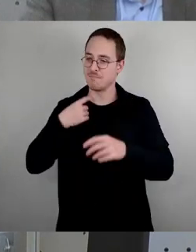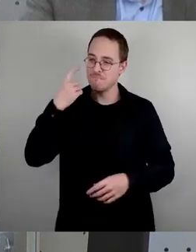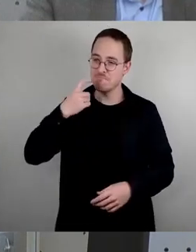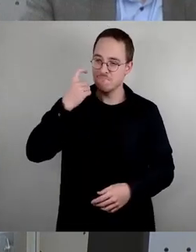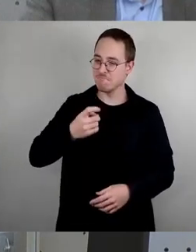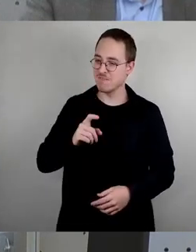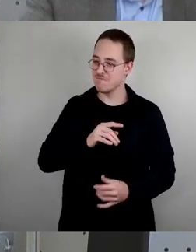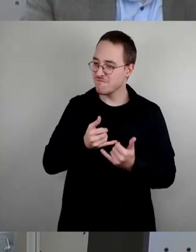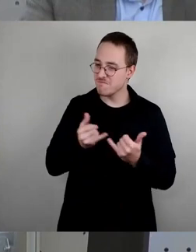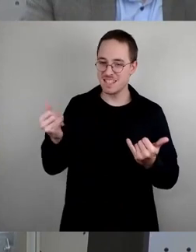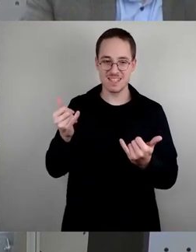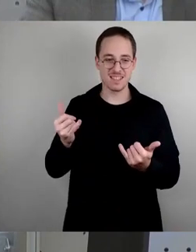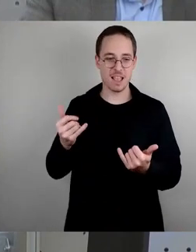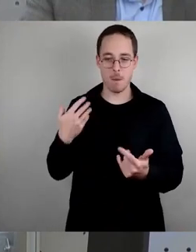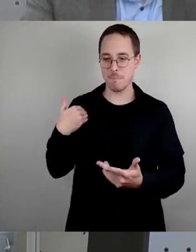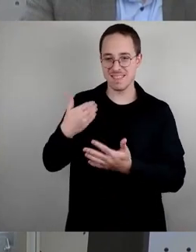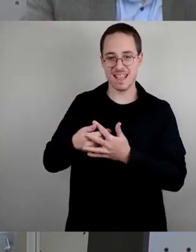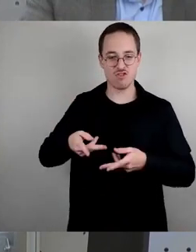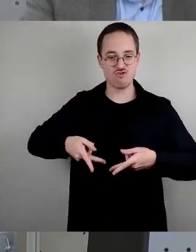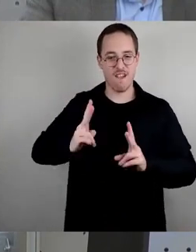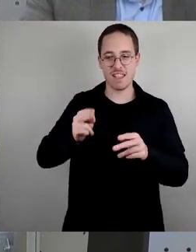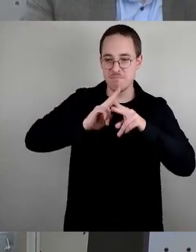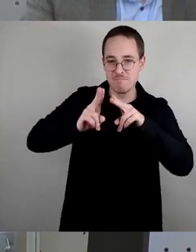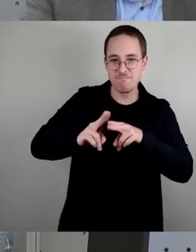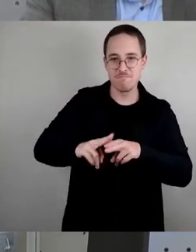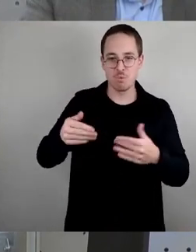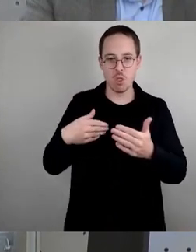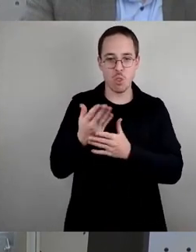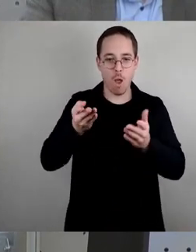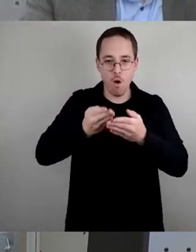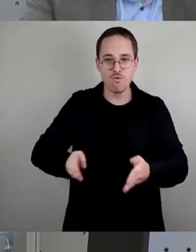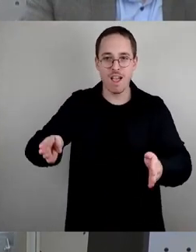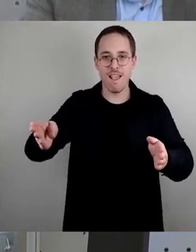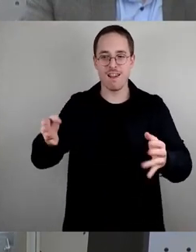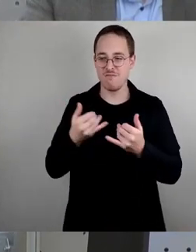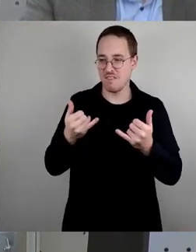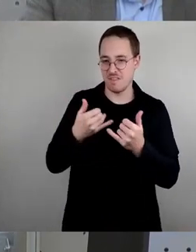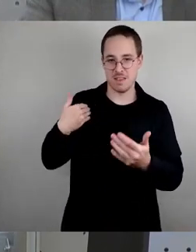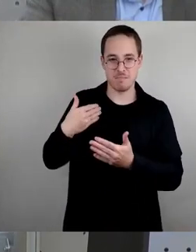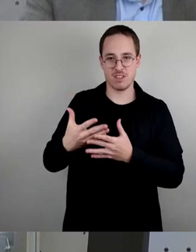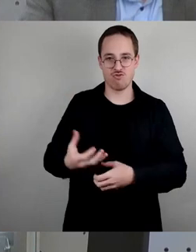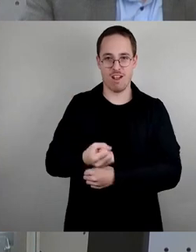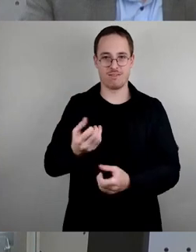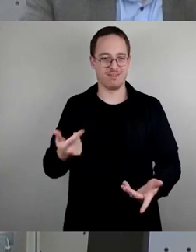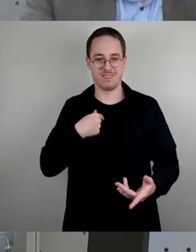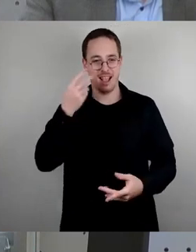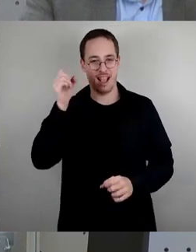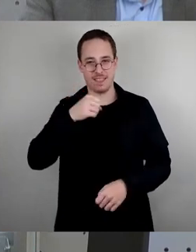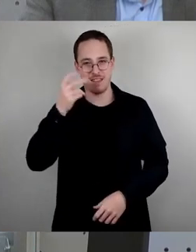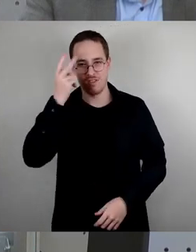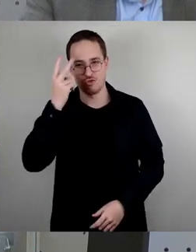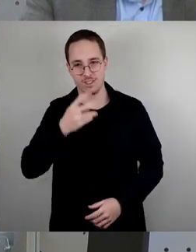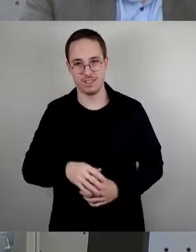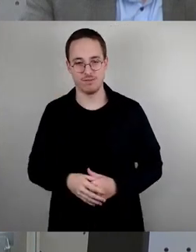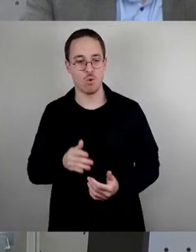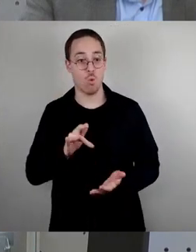gegebenenfalls auch irgendwie neu aufzuteilen. Die Frage will ich an der Stelle mal ganz grundsätzlich auch stellen, weil solche Zeitketten sind ja auch ein großes